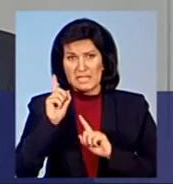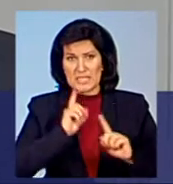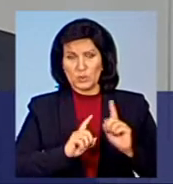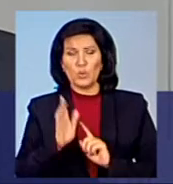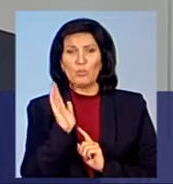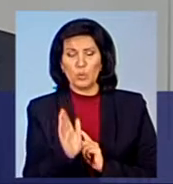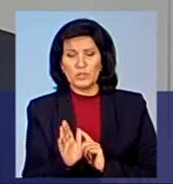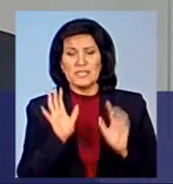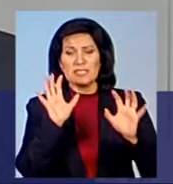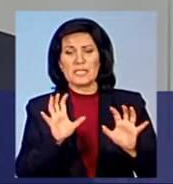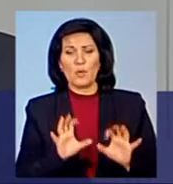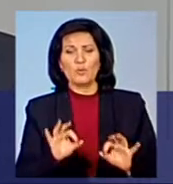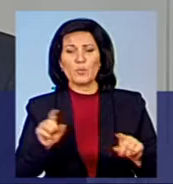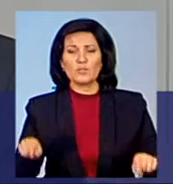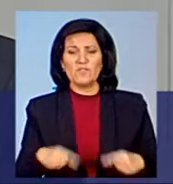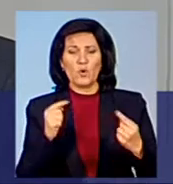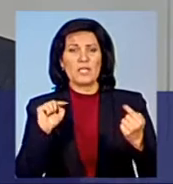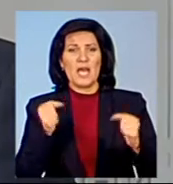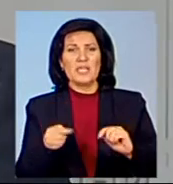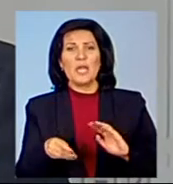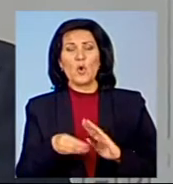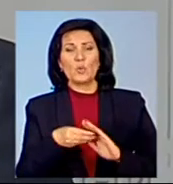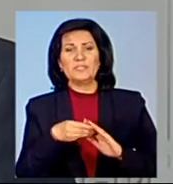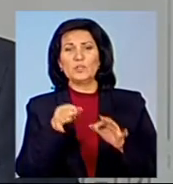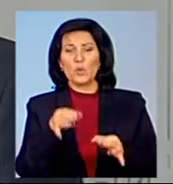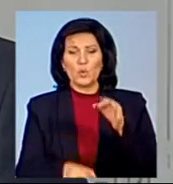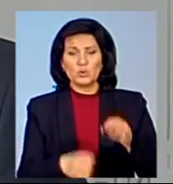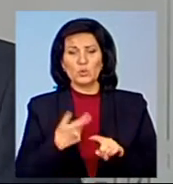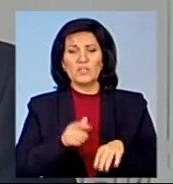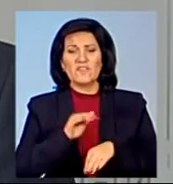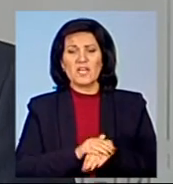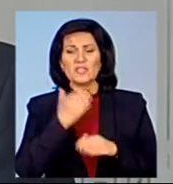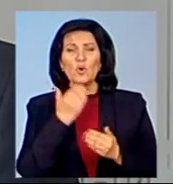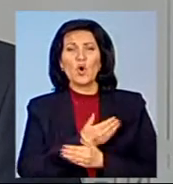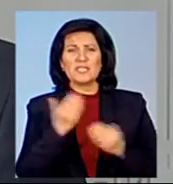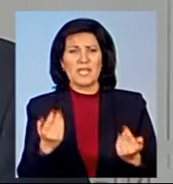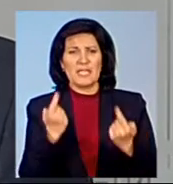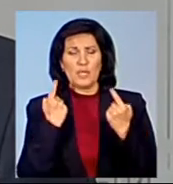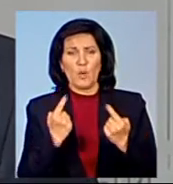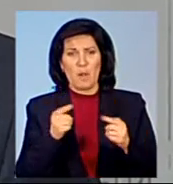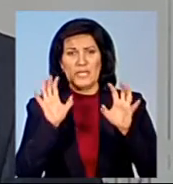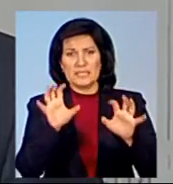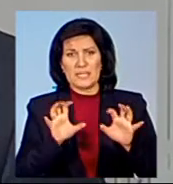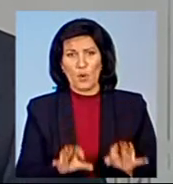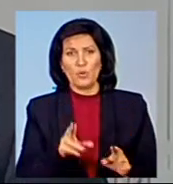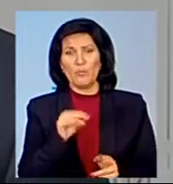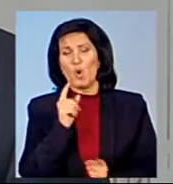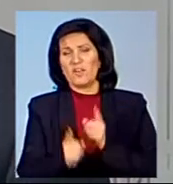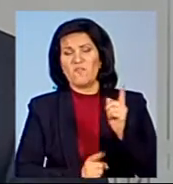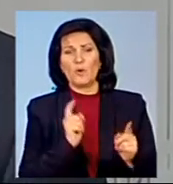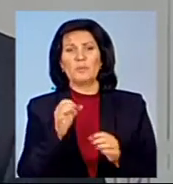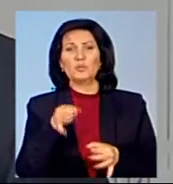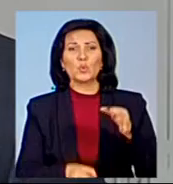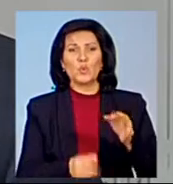буде закон про створення антикорупційного суду. Це фактично останній глобальний закон по реформі судової